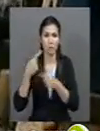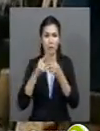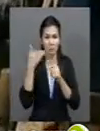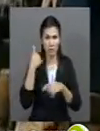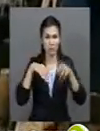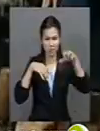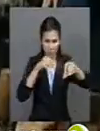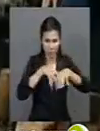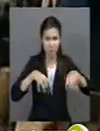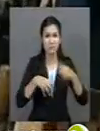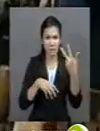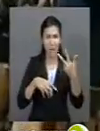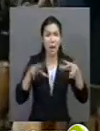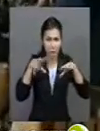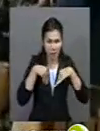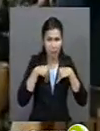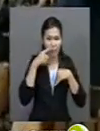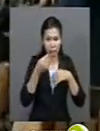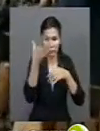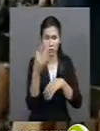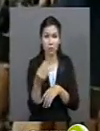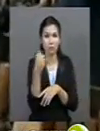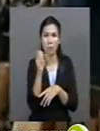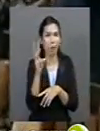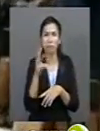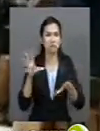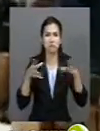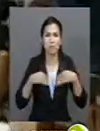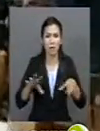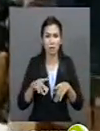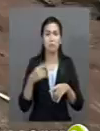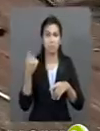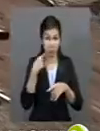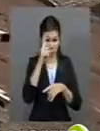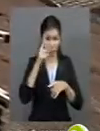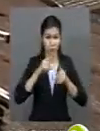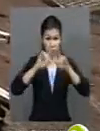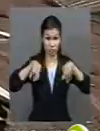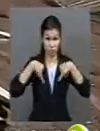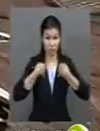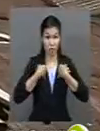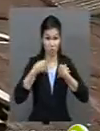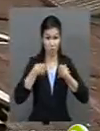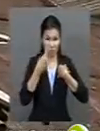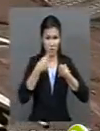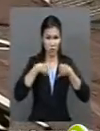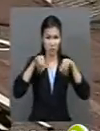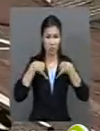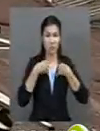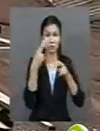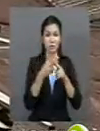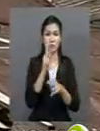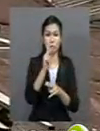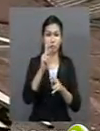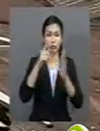ที่ยินยอมที่เหลืออีก16แห่งไม่ยินยอมฮะมีคนหนึ่งเป็นเจ้าของรีสอร์ทก็คือคุณกุลพั